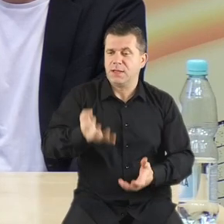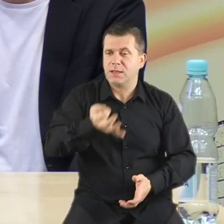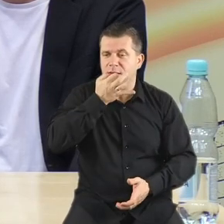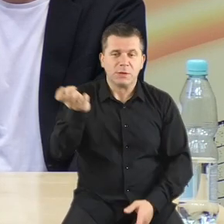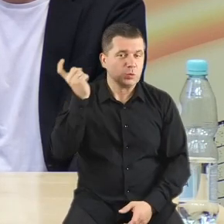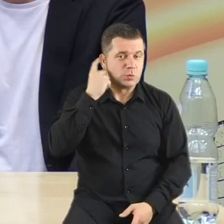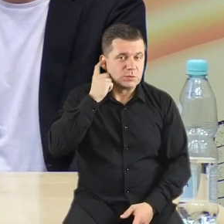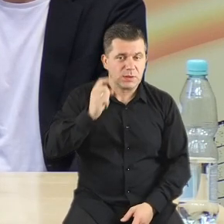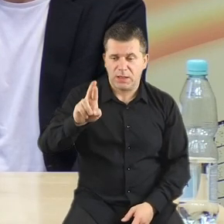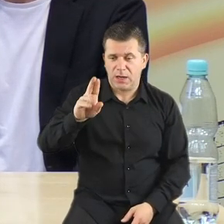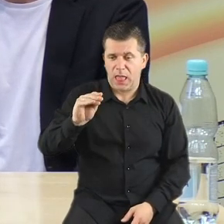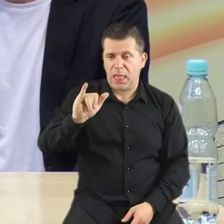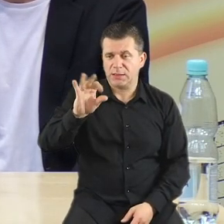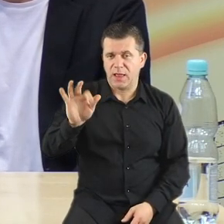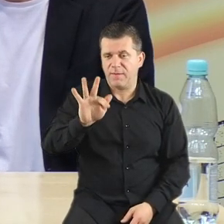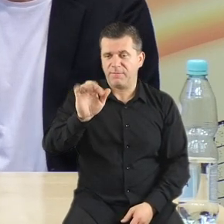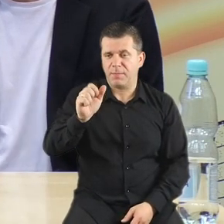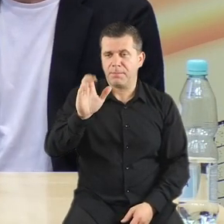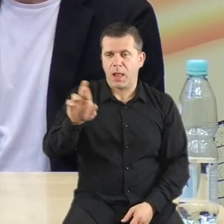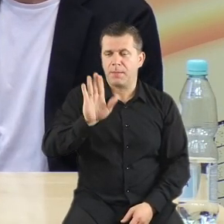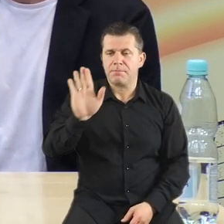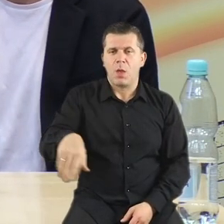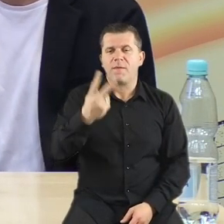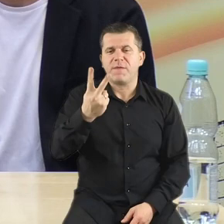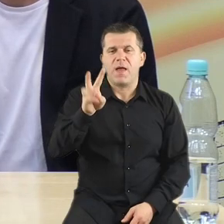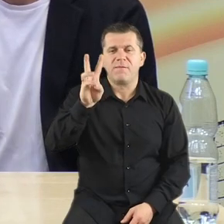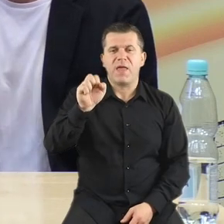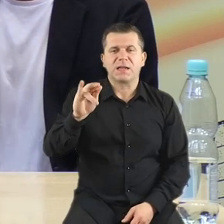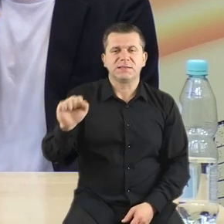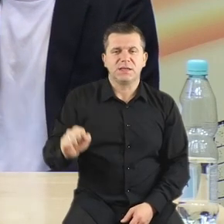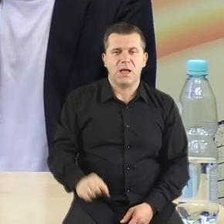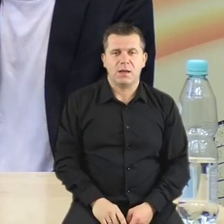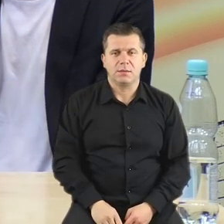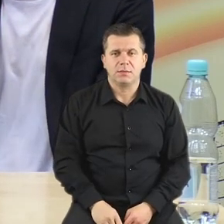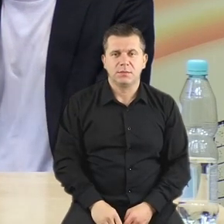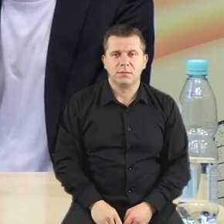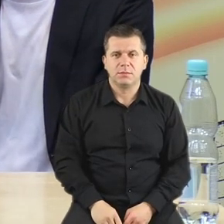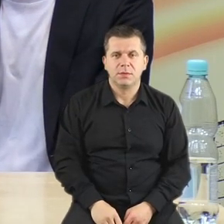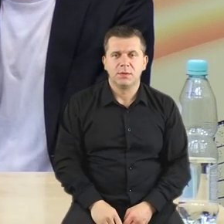zapytać, bo słyszałam, że Rise Fiber miało dwie wersje.